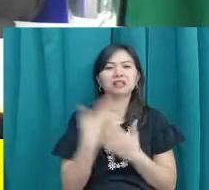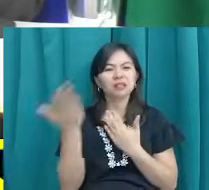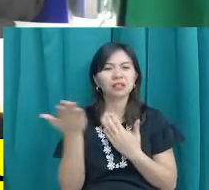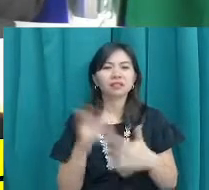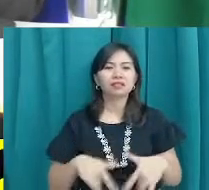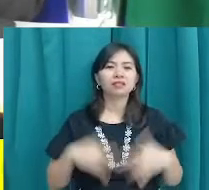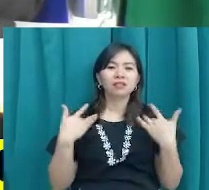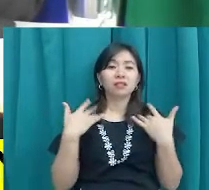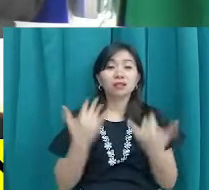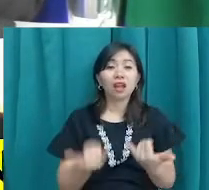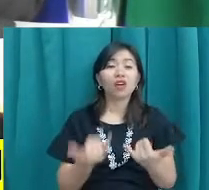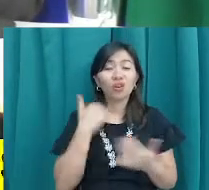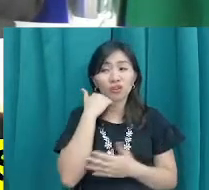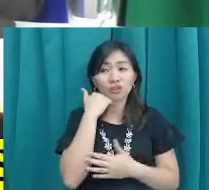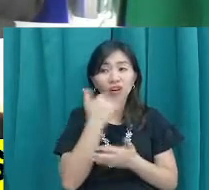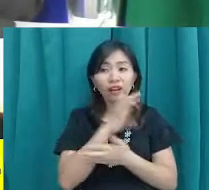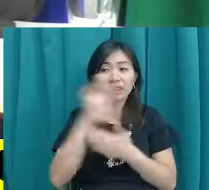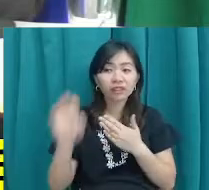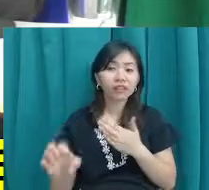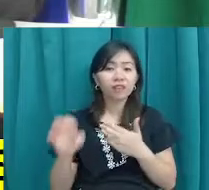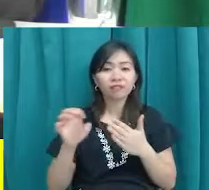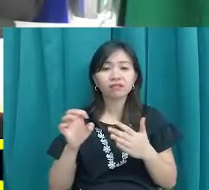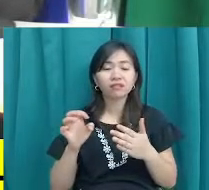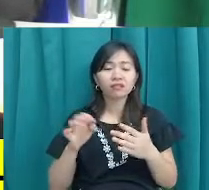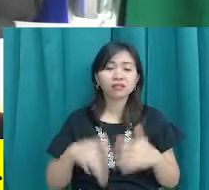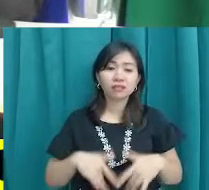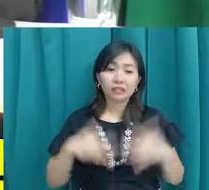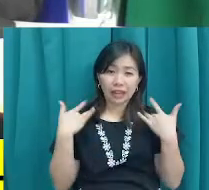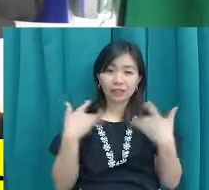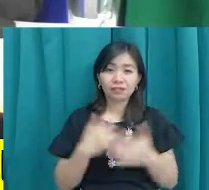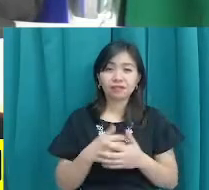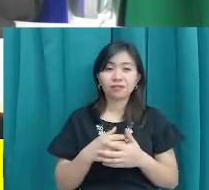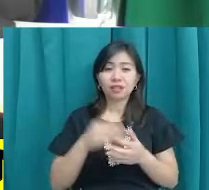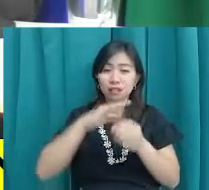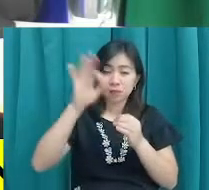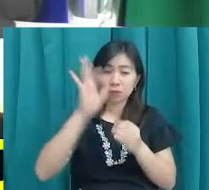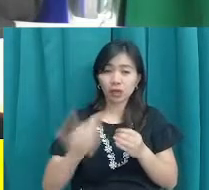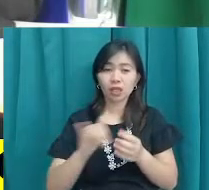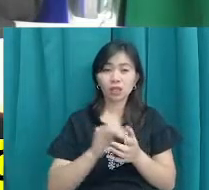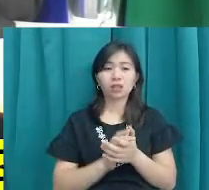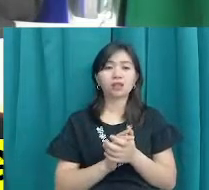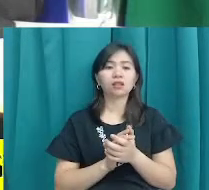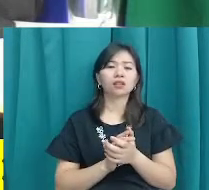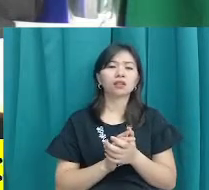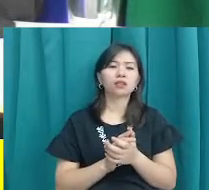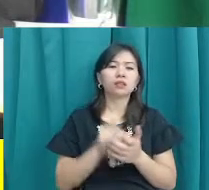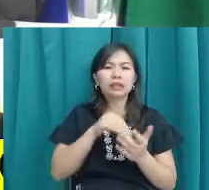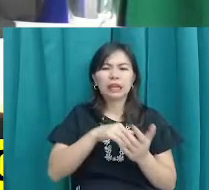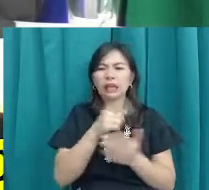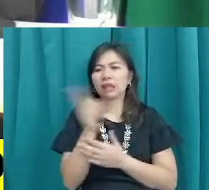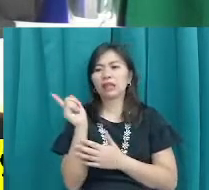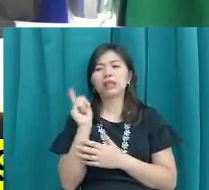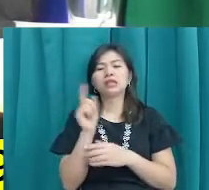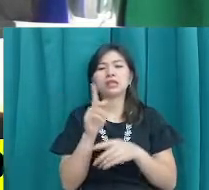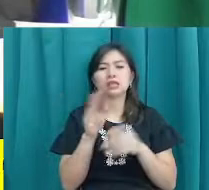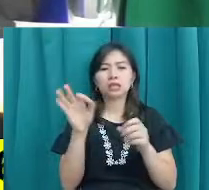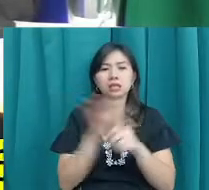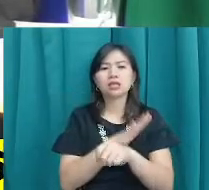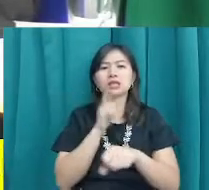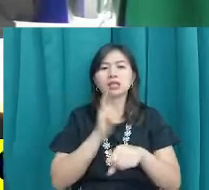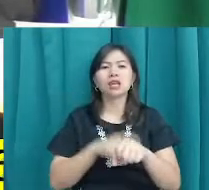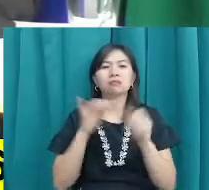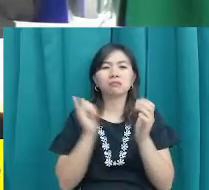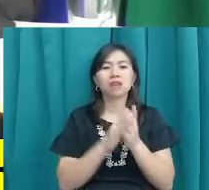buhay. Terminolohiya ko to, yung pagpapakamatay spiritual. Terminolohiya ko lang to sa mga full-time na nag-quit.